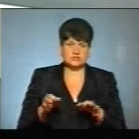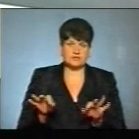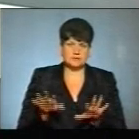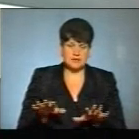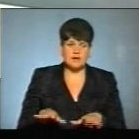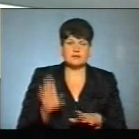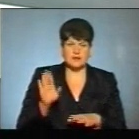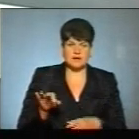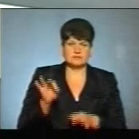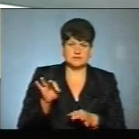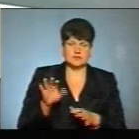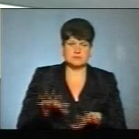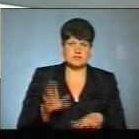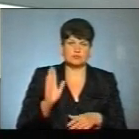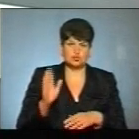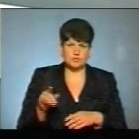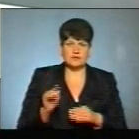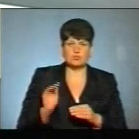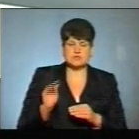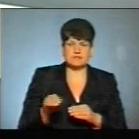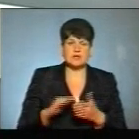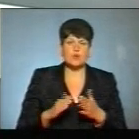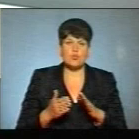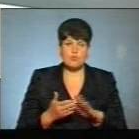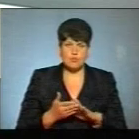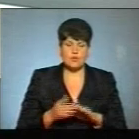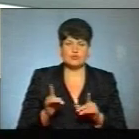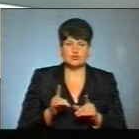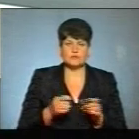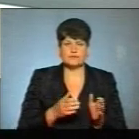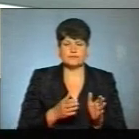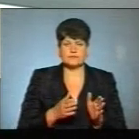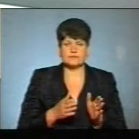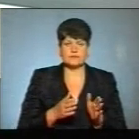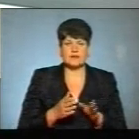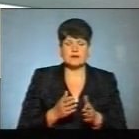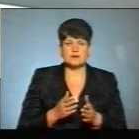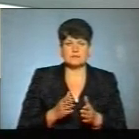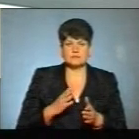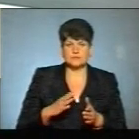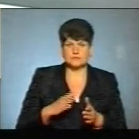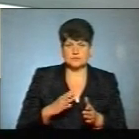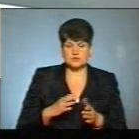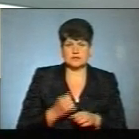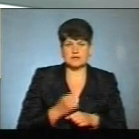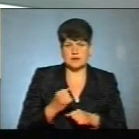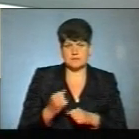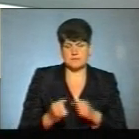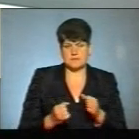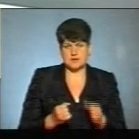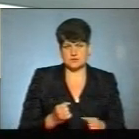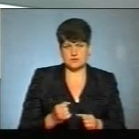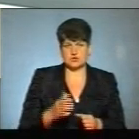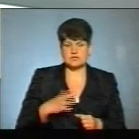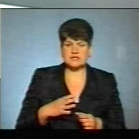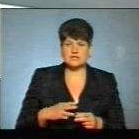хай вакансії будуть, але вони поставили таку умову, що якби відсторонене направлення на працевлаштування аж